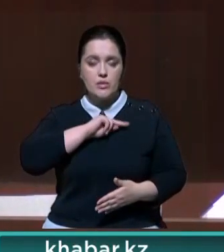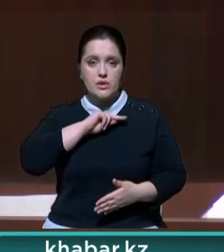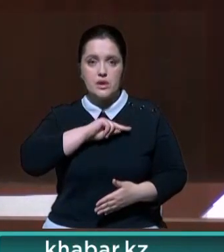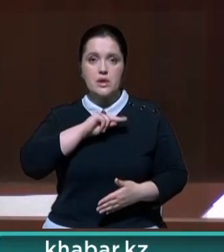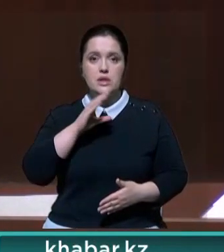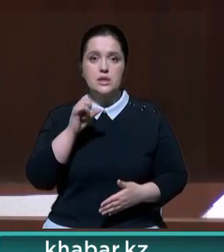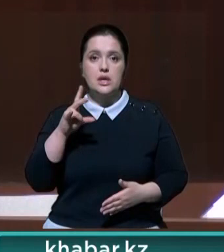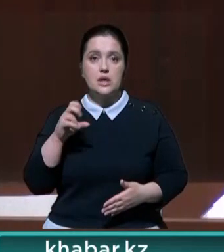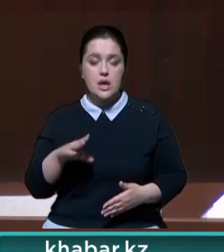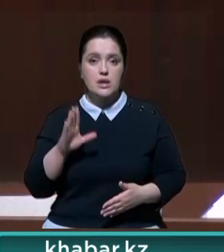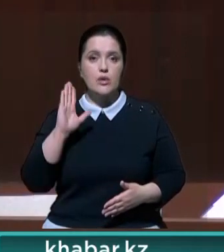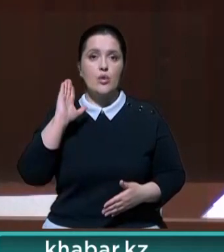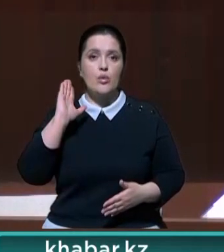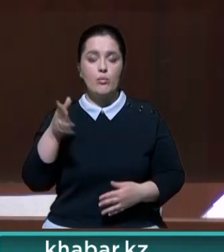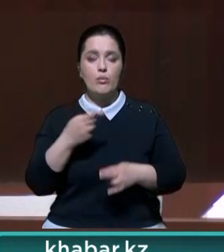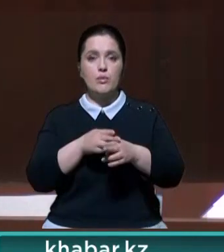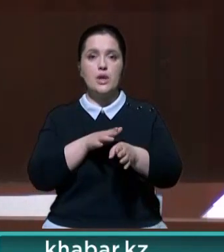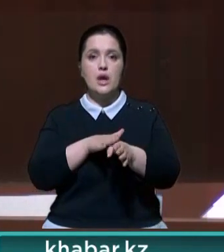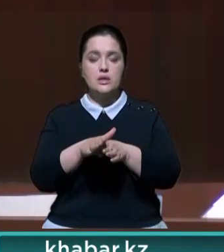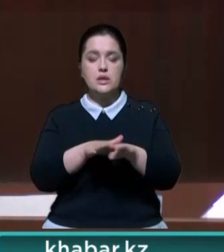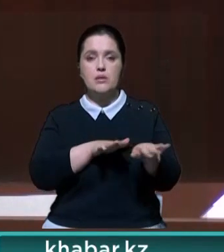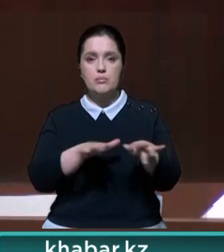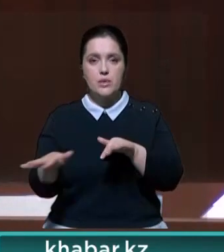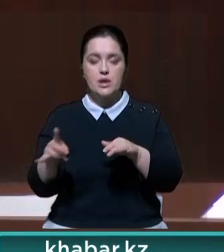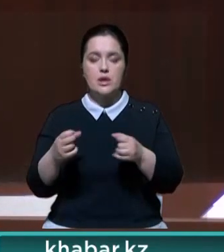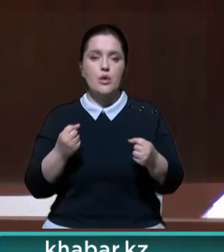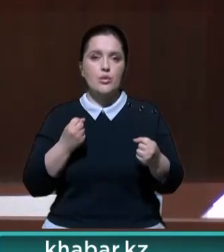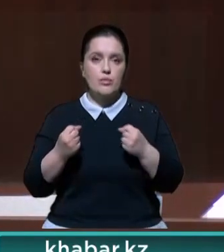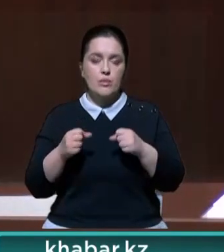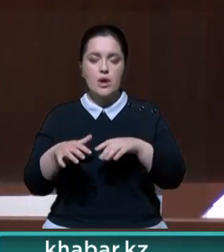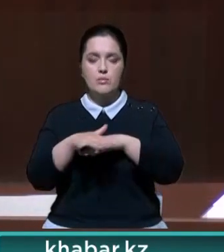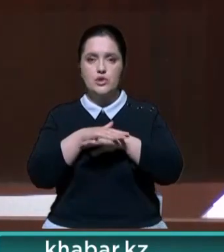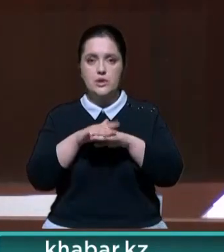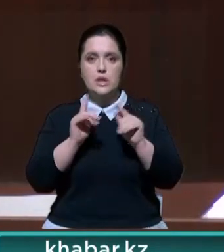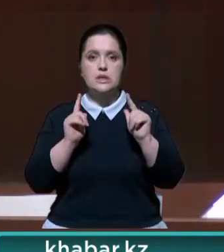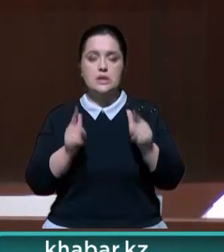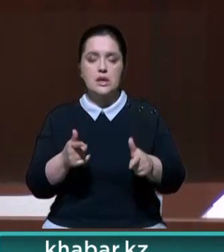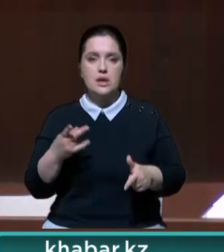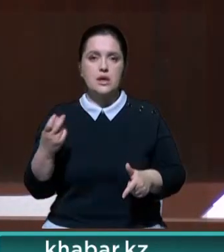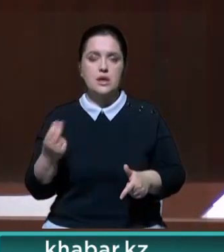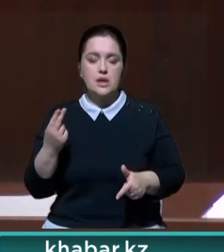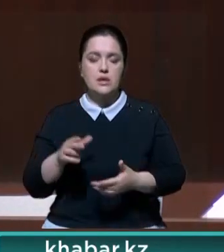Сенаты впредь будет способствовать реализации мер направленных на укрепление общественного согласия и национального единства